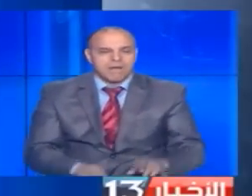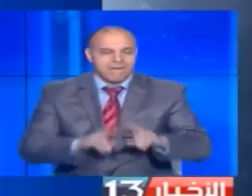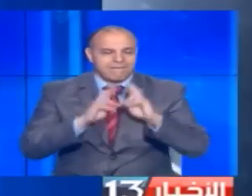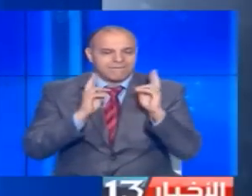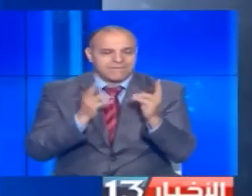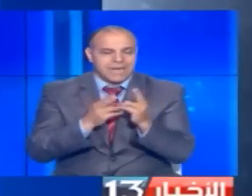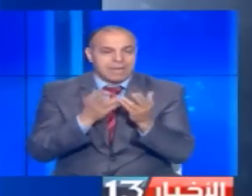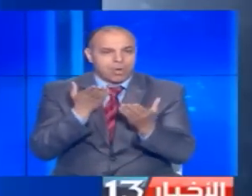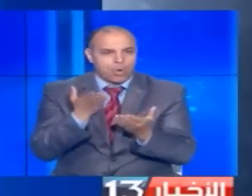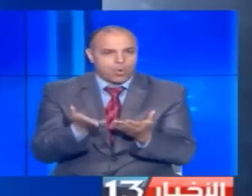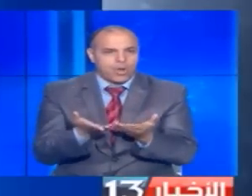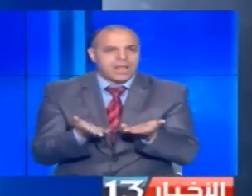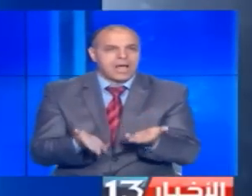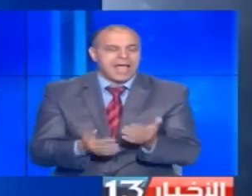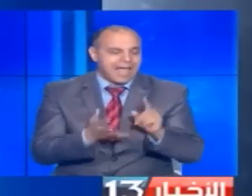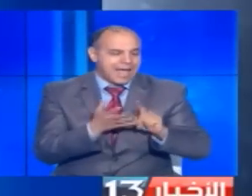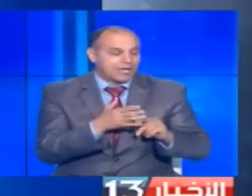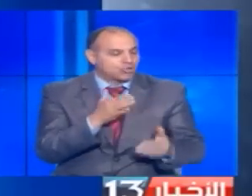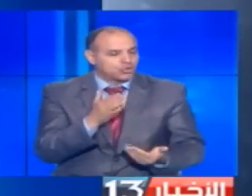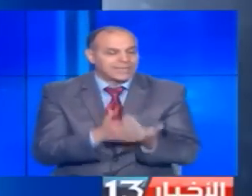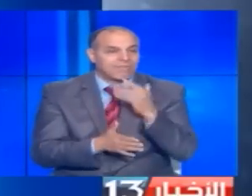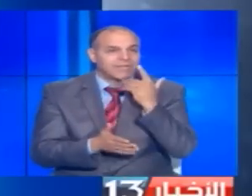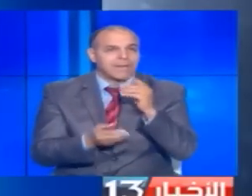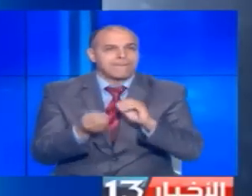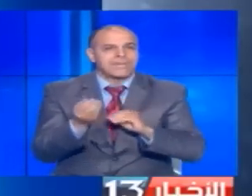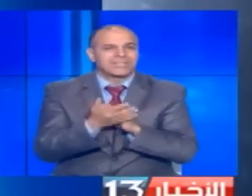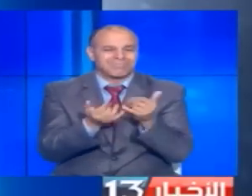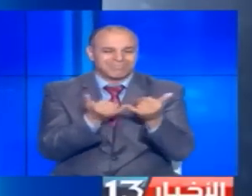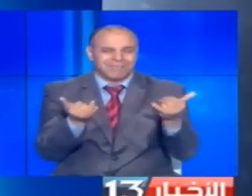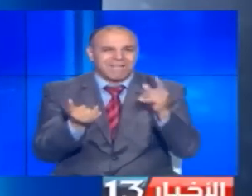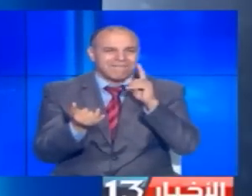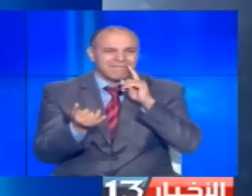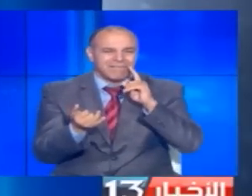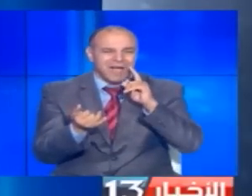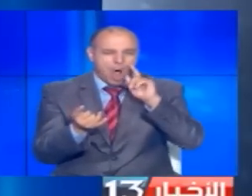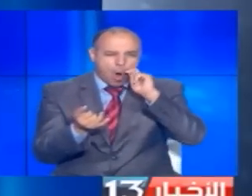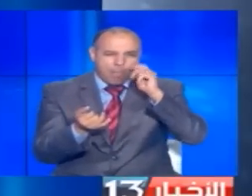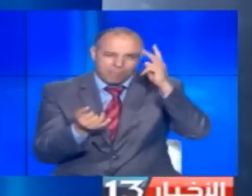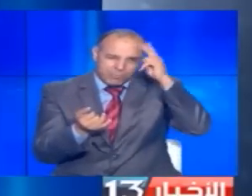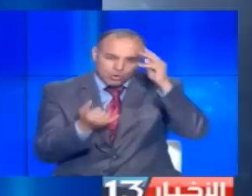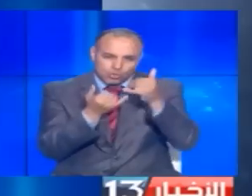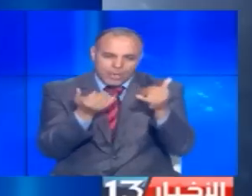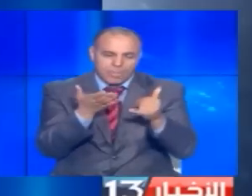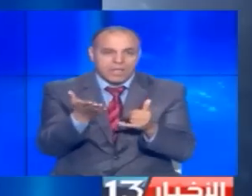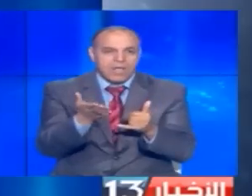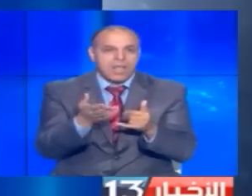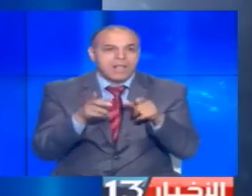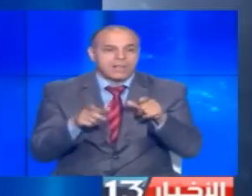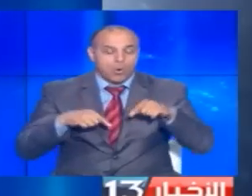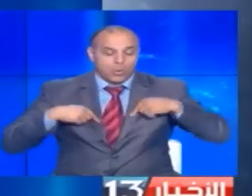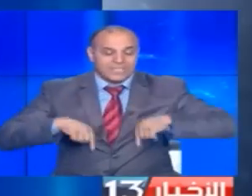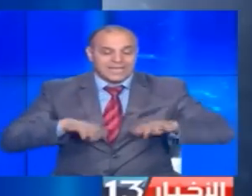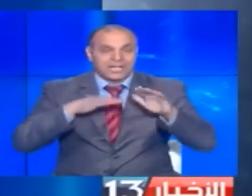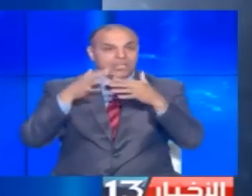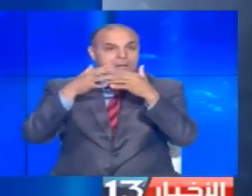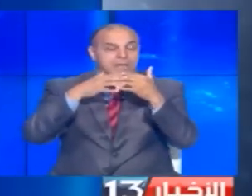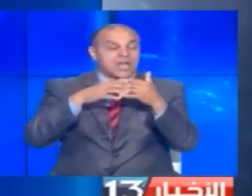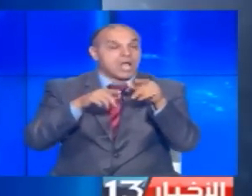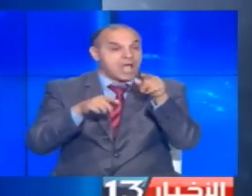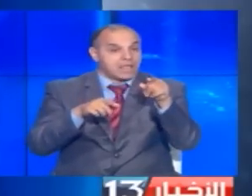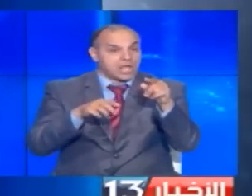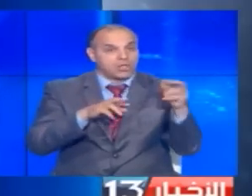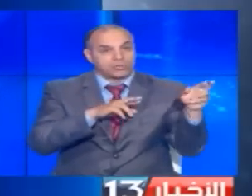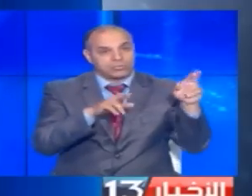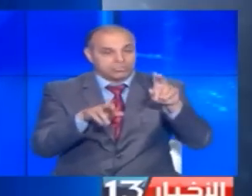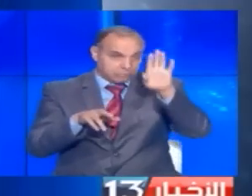أخبارنا الدولية نبدأها بآخر تطورات قضية صحفي سعودي جمال خاشقجي، حيث بدأ وزير الخارجية الأمريكي مايك بومبيو